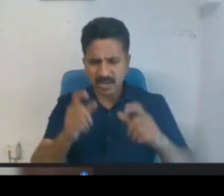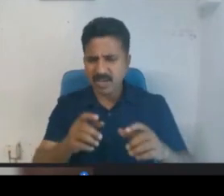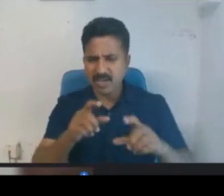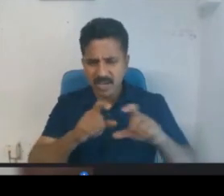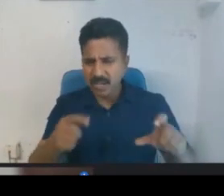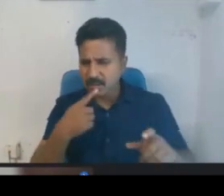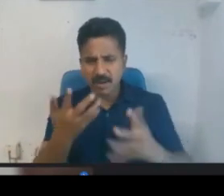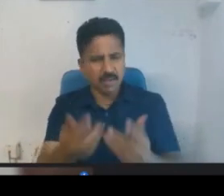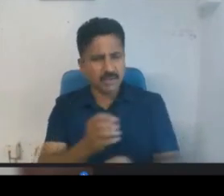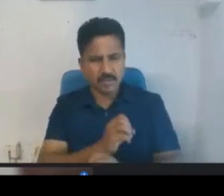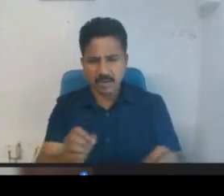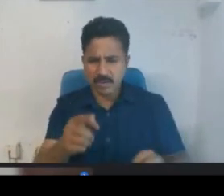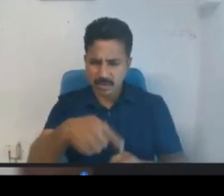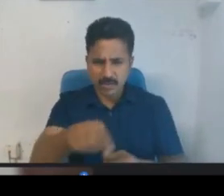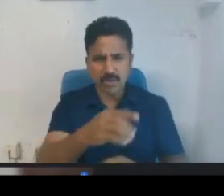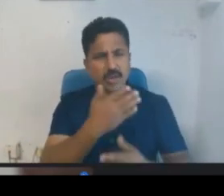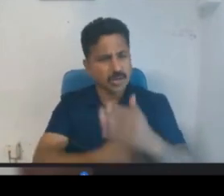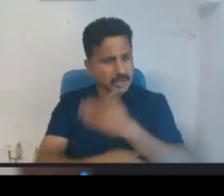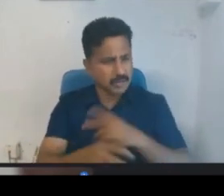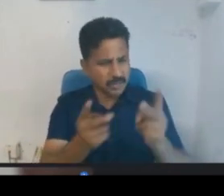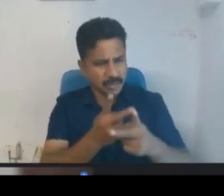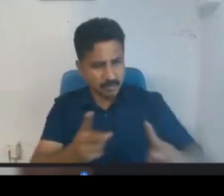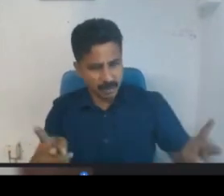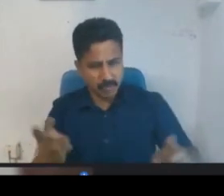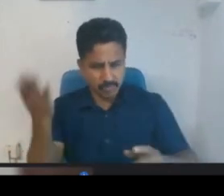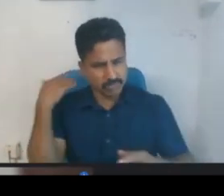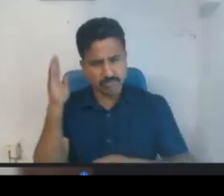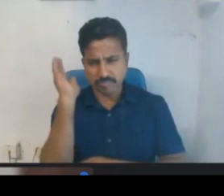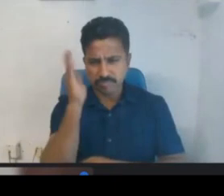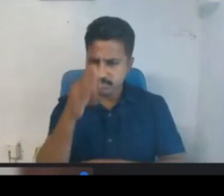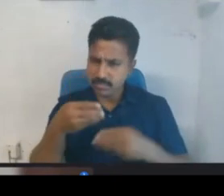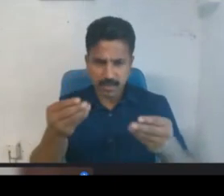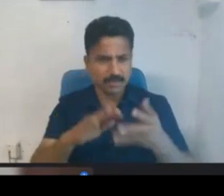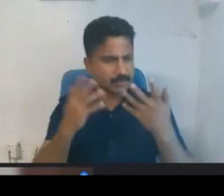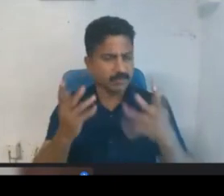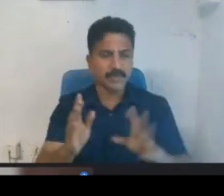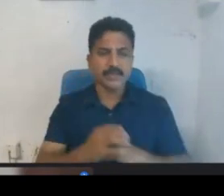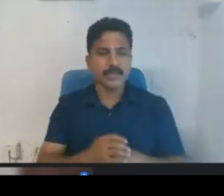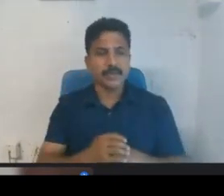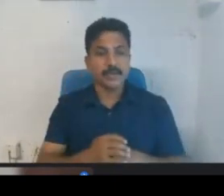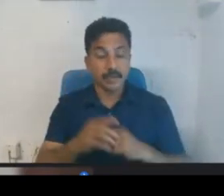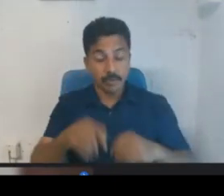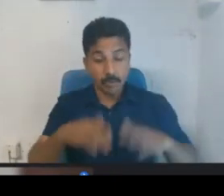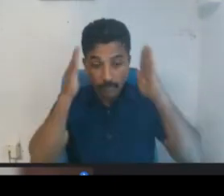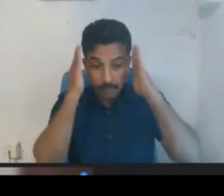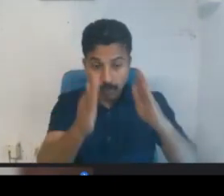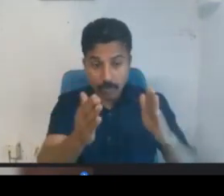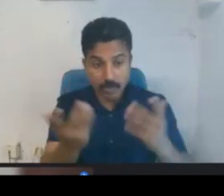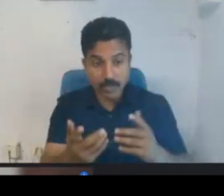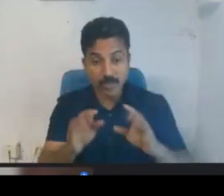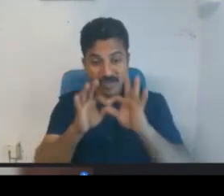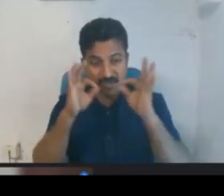പറയേണ്ട കാര്യമില്ല ഏതൊക്കെ ഭിന്നശേഷികളാണ്. നിങ്ങൾക്ക് പലതരത്തിലുള്ള സെഷനും ഇതുവഴി നിങ്ങൾക്ക് ലഭിച്ചിട്ടുണ്ടാവും. പ്രധാനമായി നമ്മൾ ഫോക്കസ് ചെയ്യുന്നത്